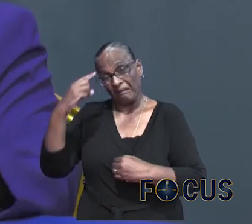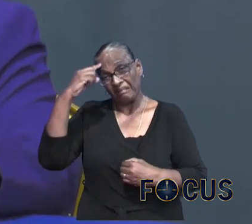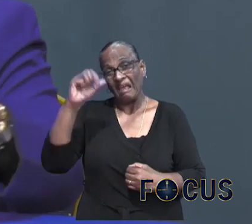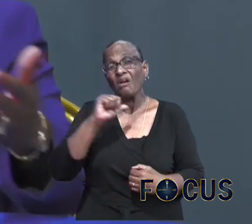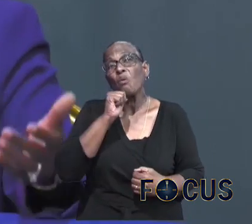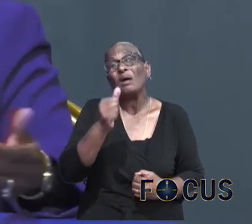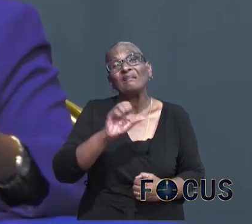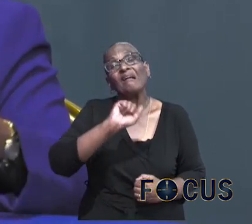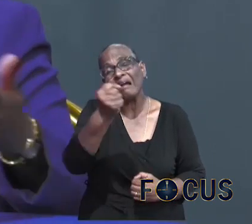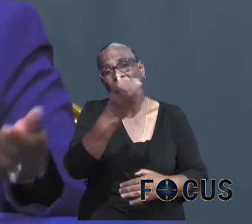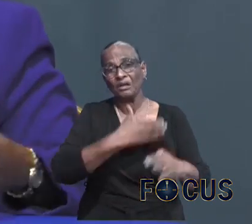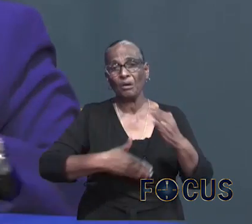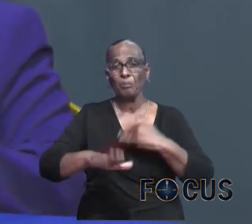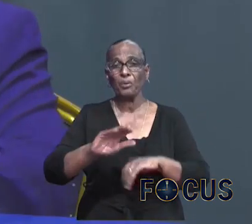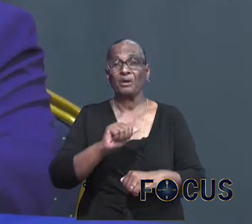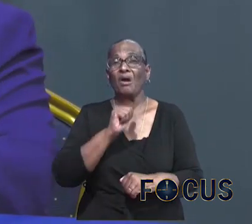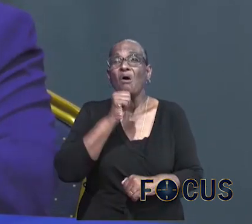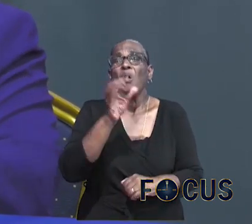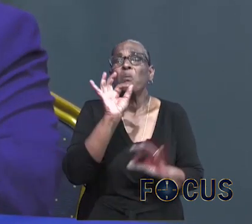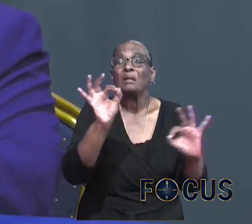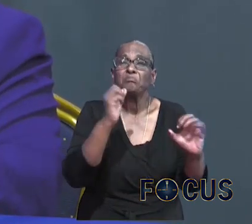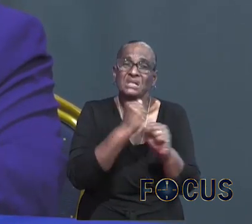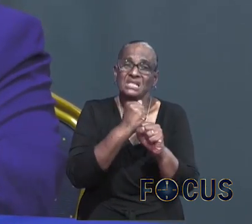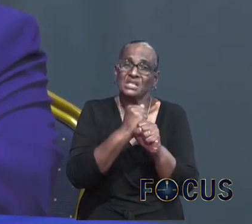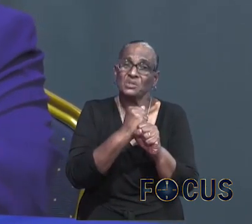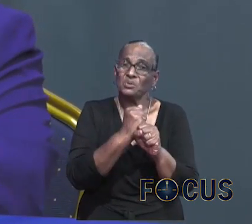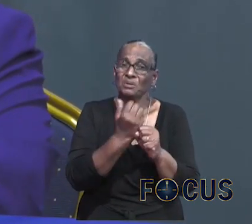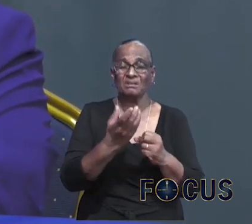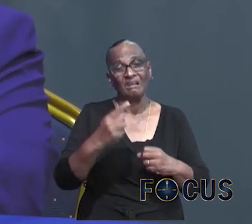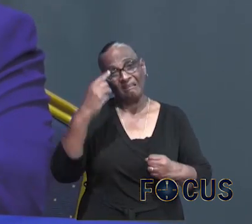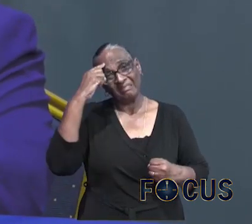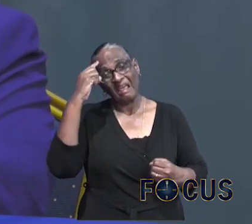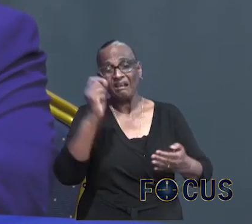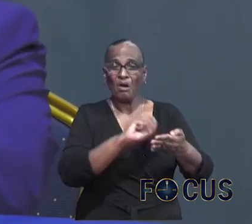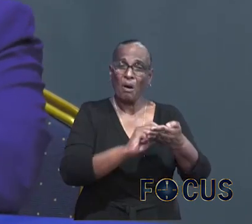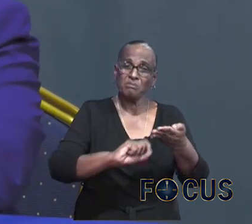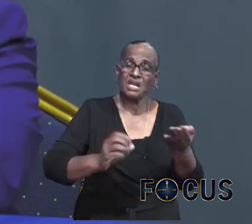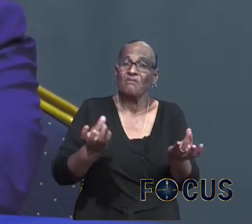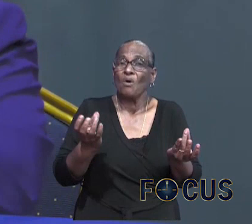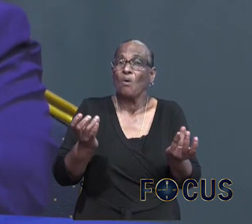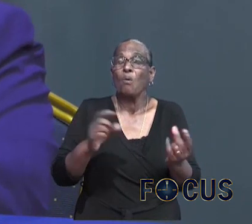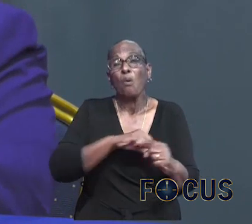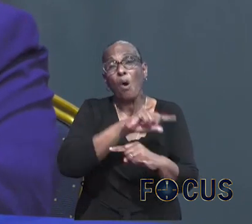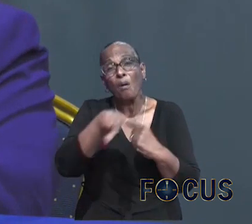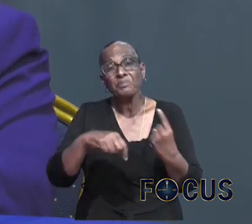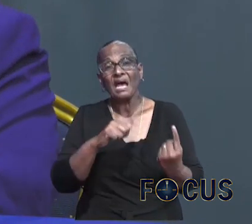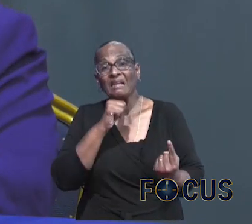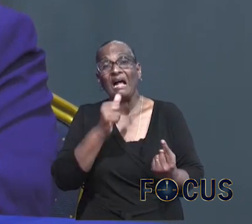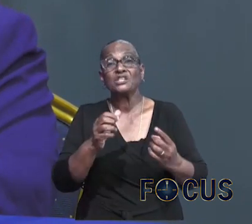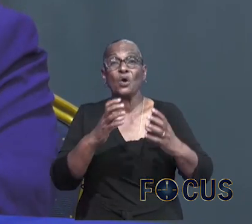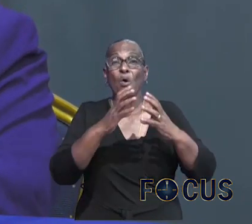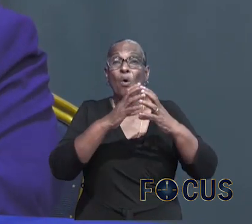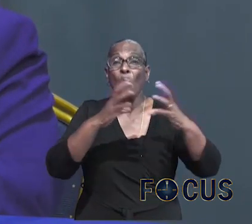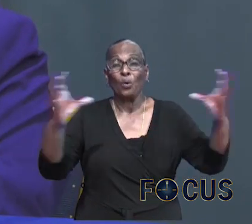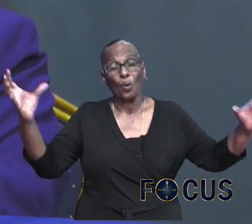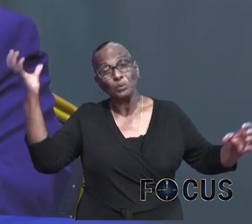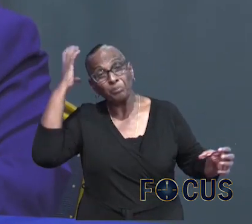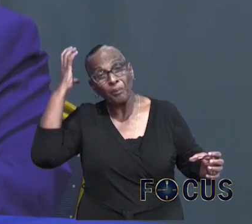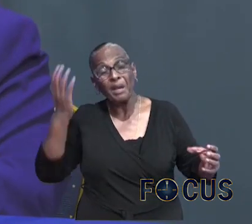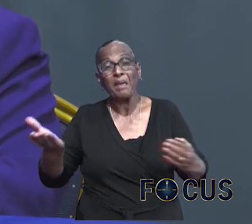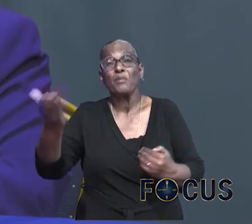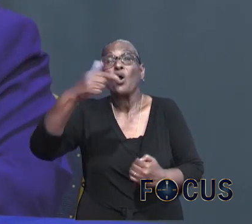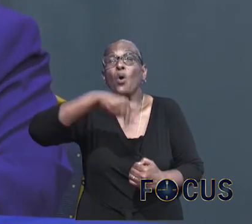ook allerlei scenario's heeft gepland en kijken hoe gaan we er mee om als dat gebeurt. Dus rest assured, wees